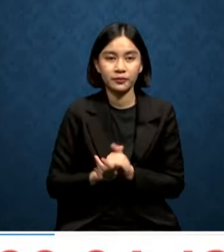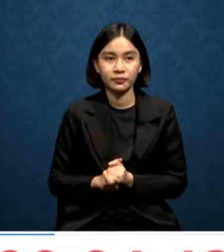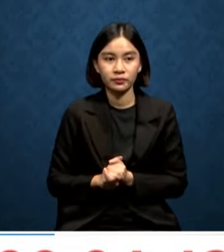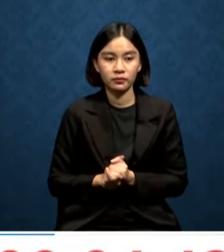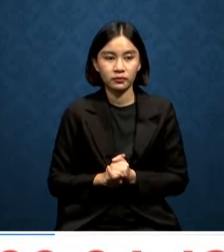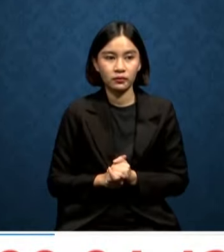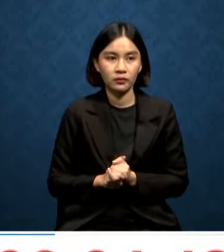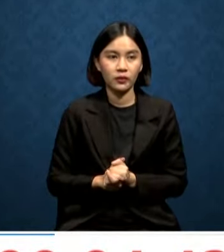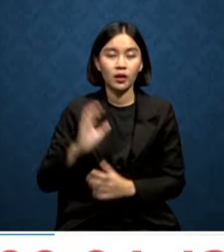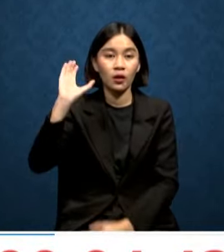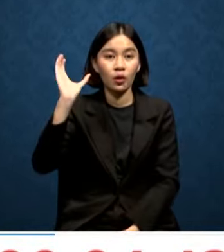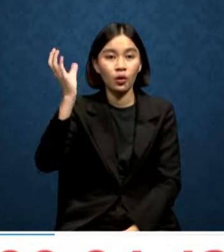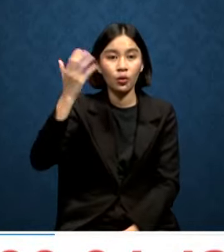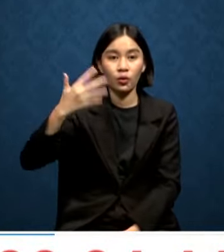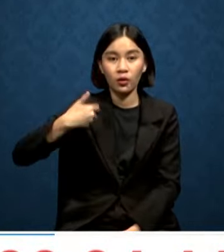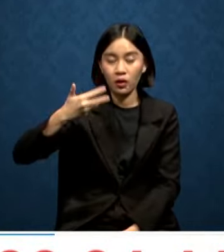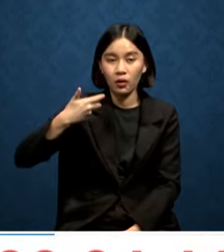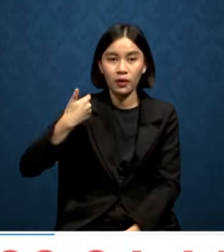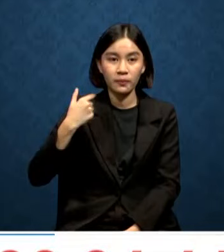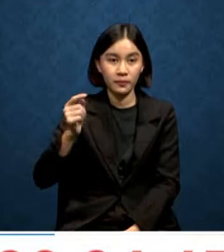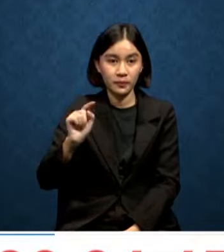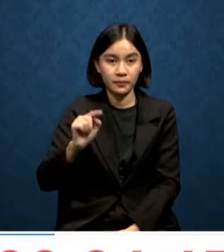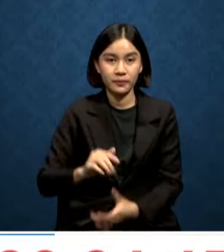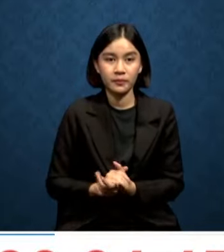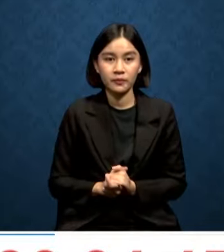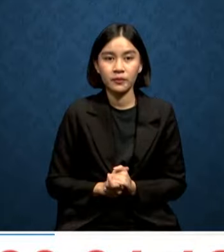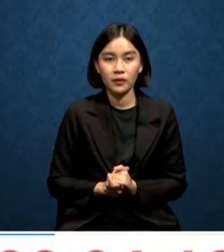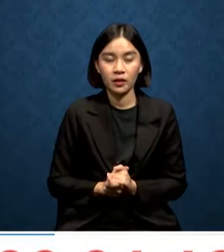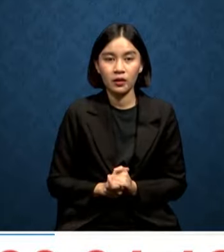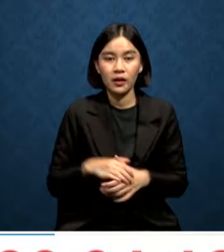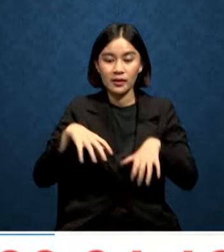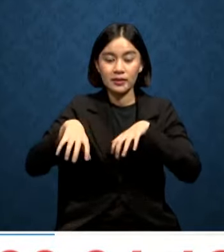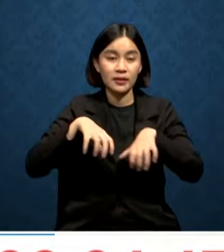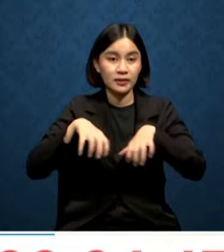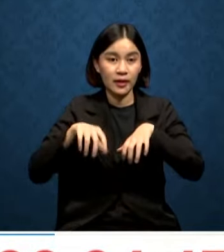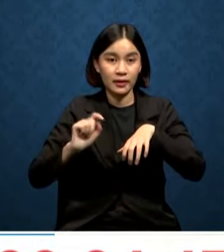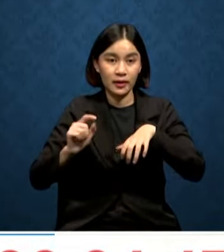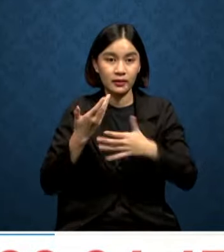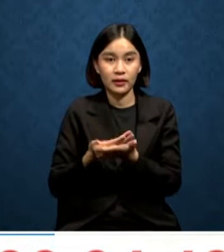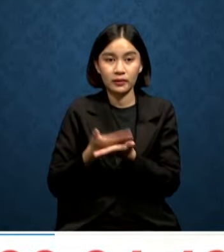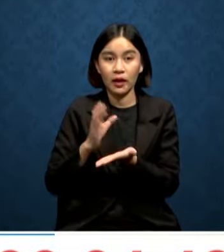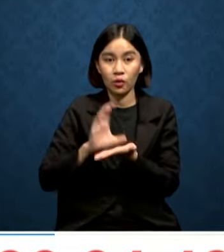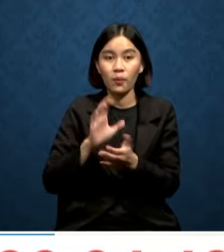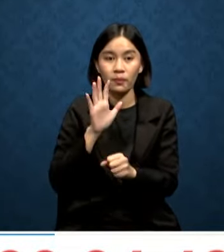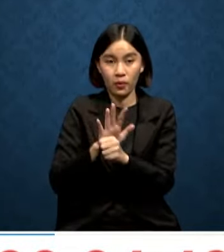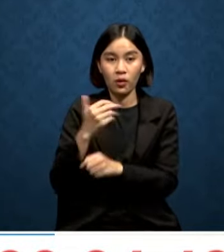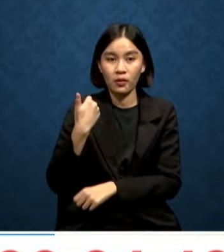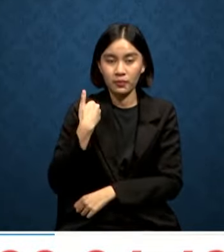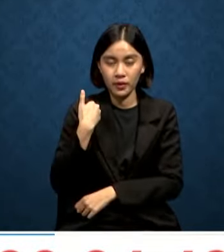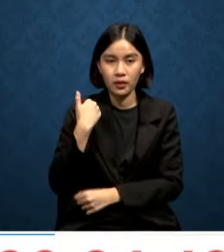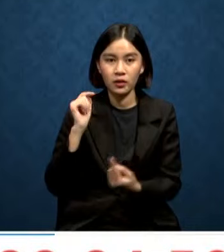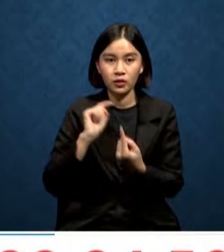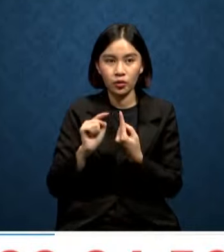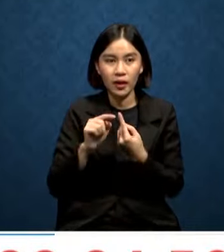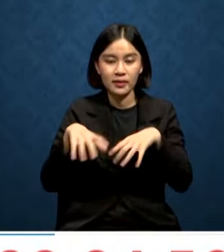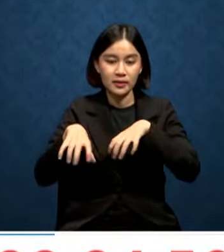ภาวะโลกร้อนครับมีประเด็นอย่างนี้ครับว่าเราก็ได้มีการจัดสรร นะครับงบประมาณอย่างเพียงพอนะครับในส่วน